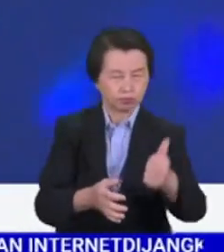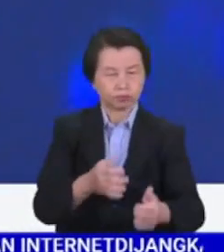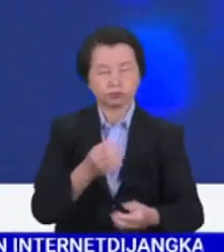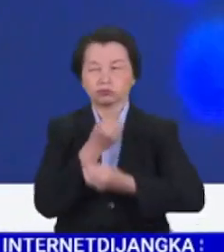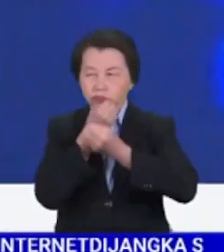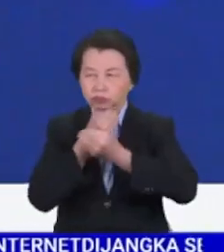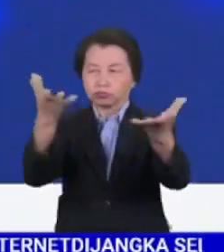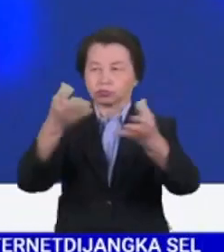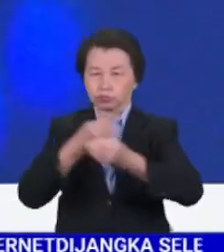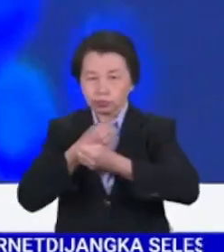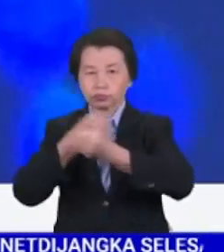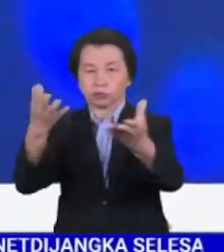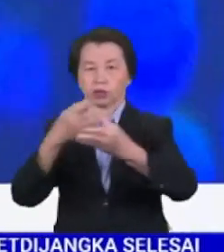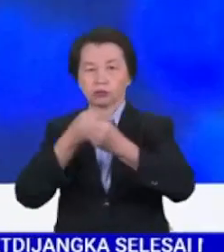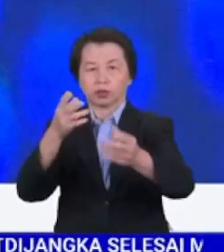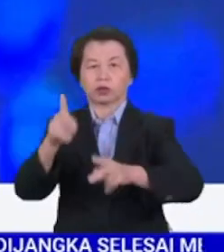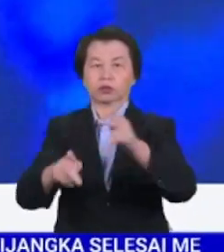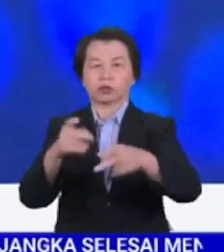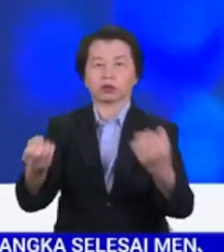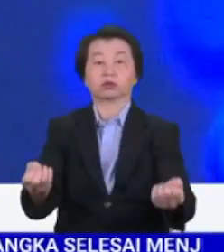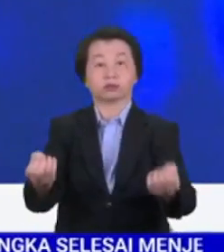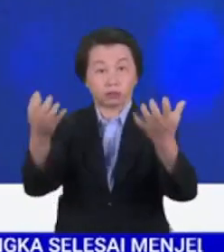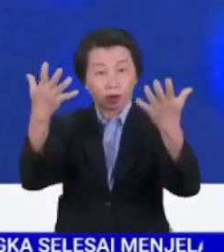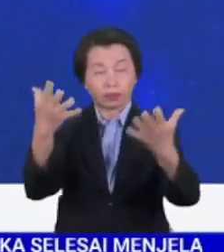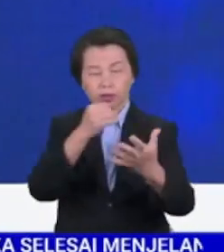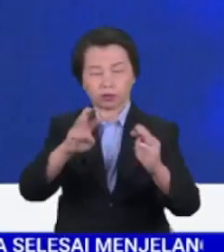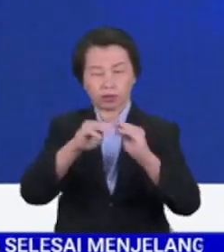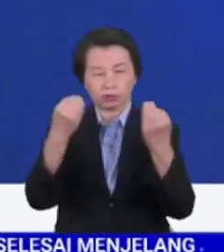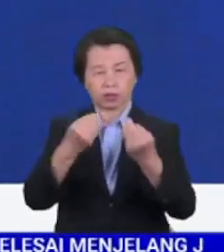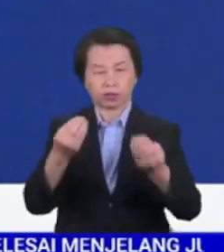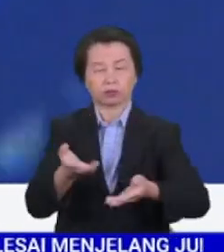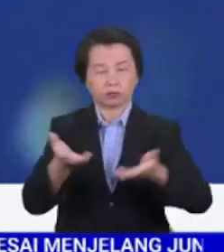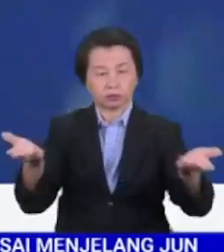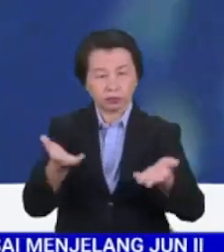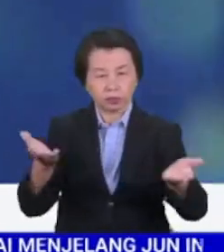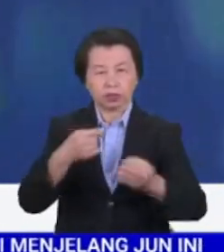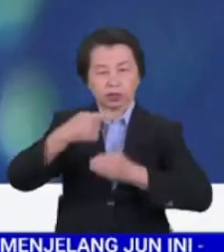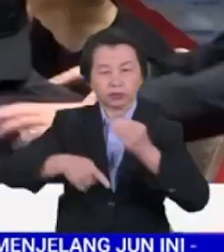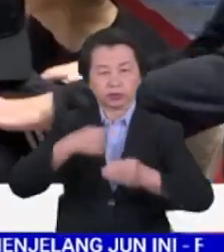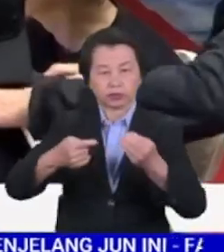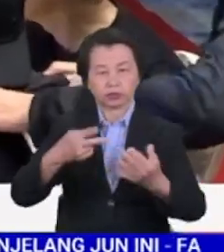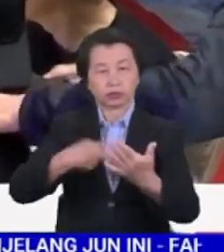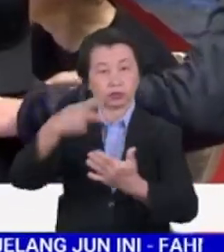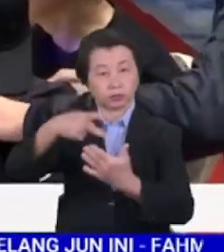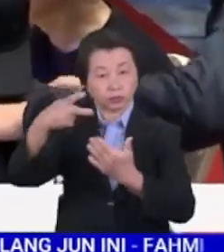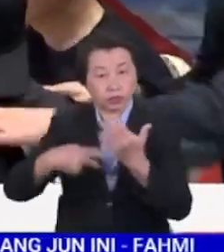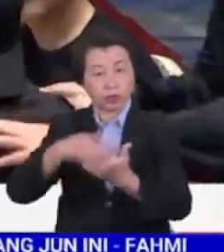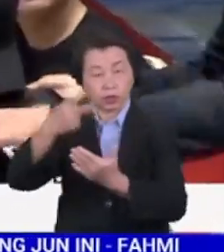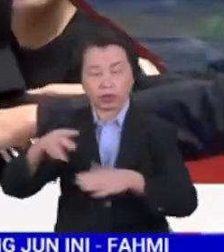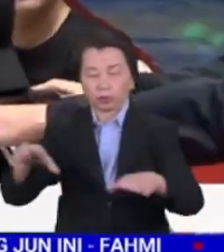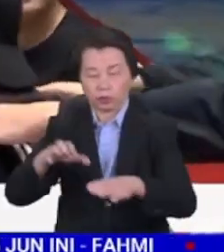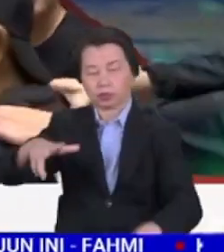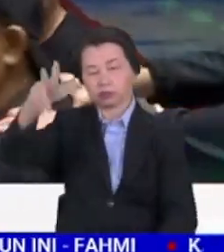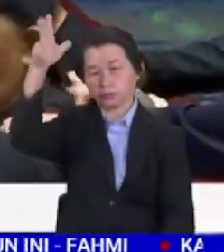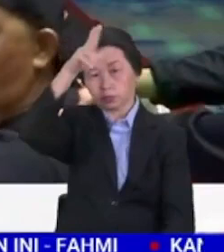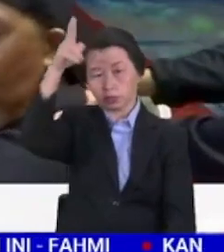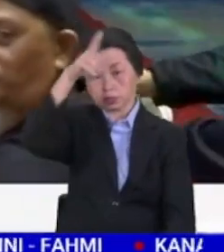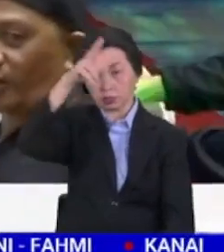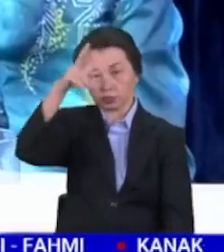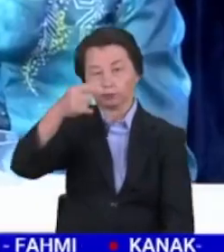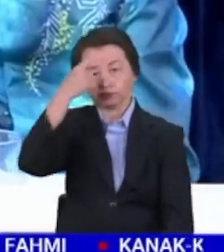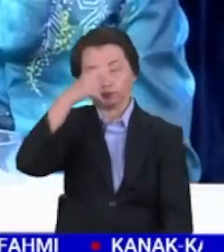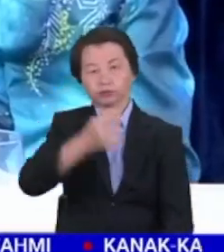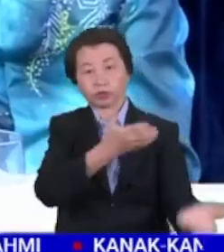menyampaikan hebahan dan maklumat kepada orang ramai dan masyarakat setempat tentang inisiatif yang dilaksanakan oleh kerajaan